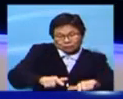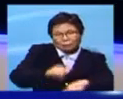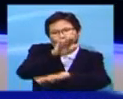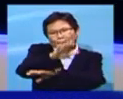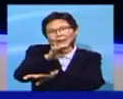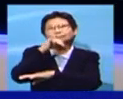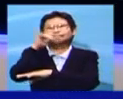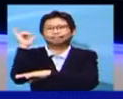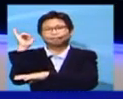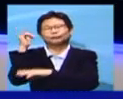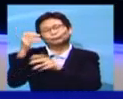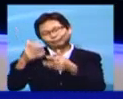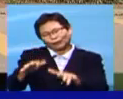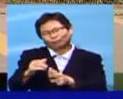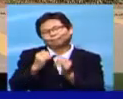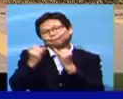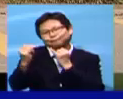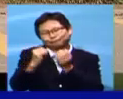petang